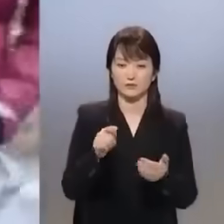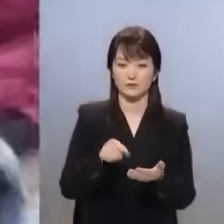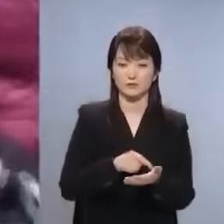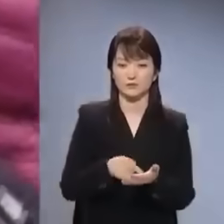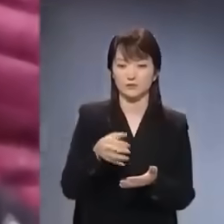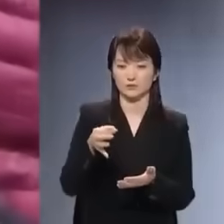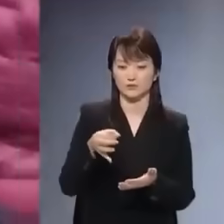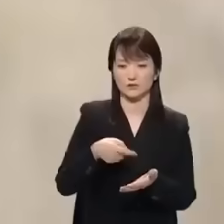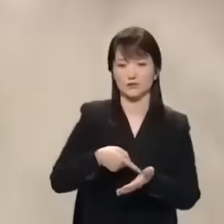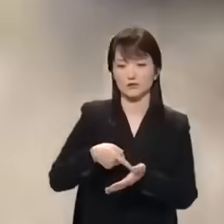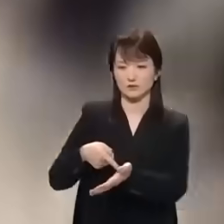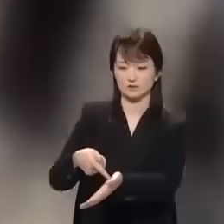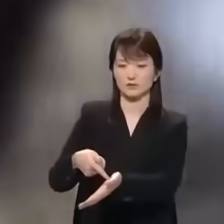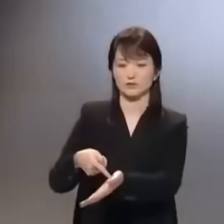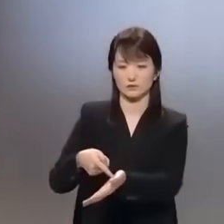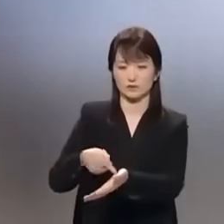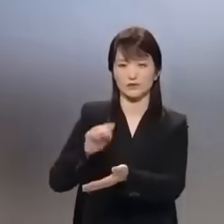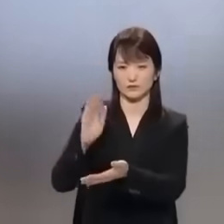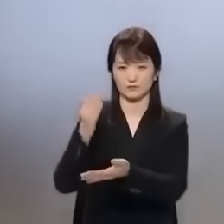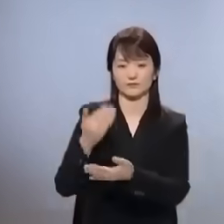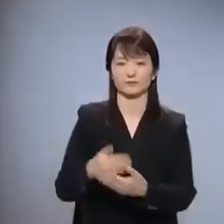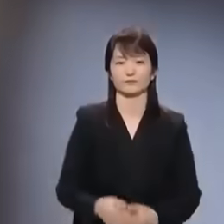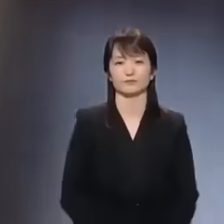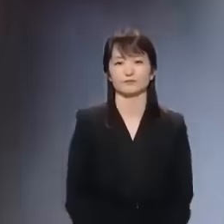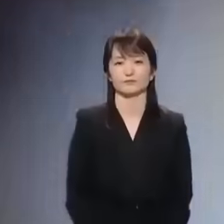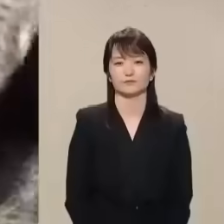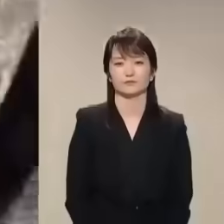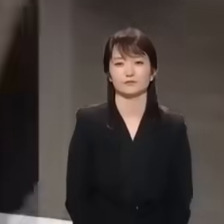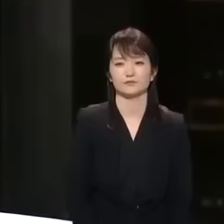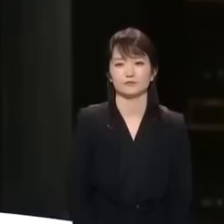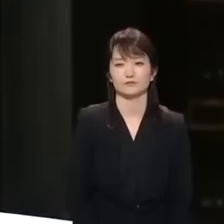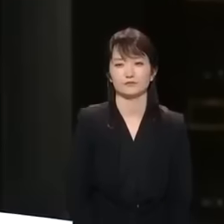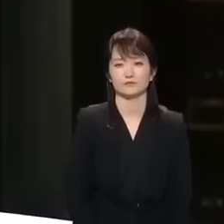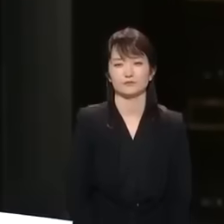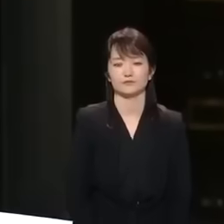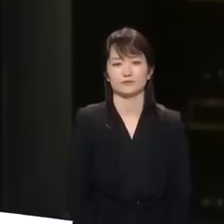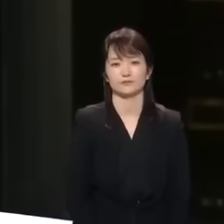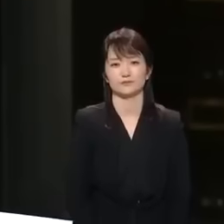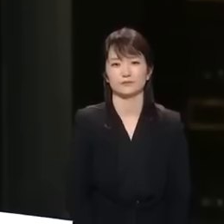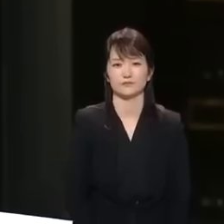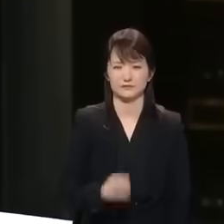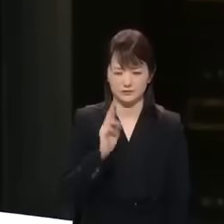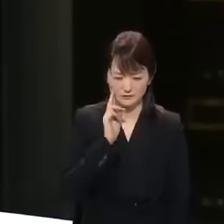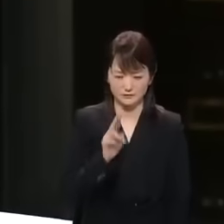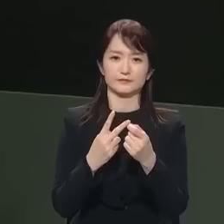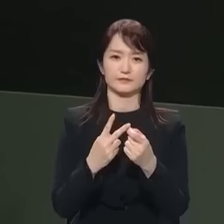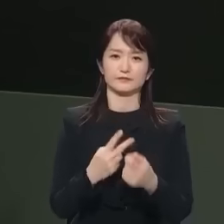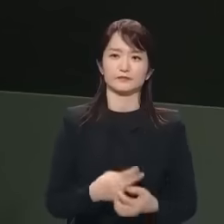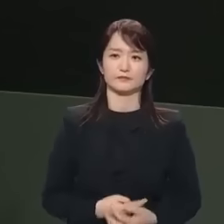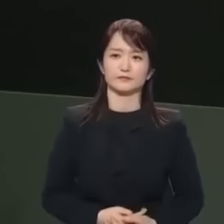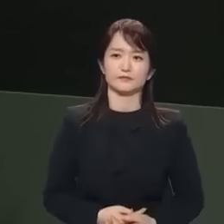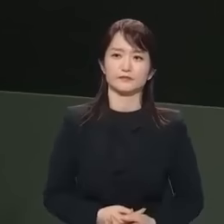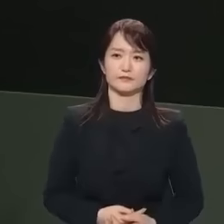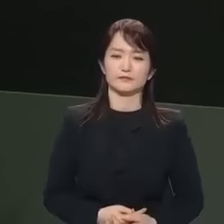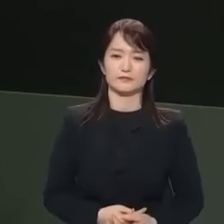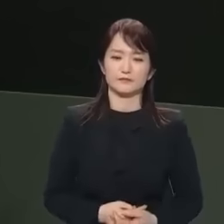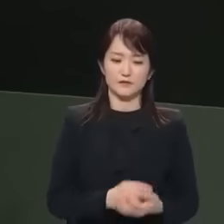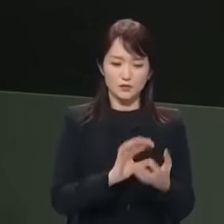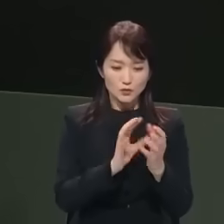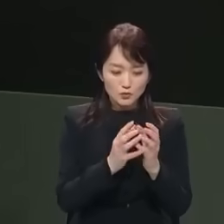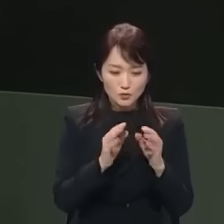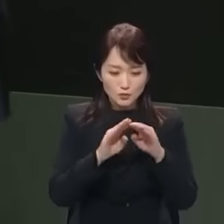청구가 좀 돼야 되는 상황이 아닌가 그렇게 보입니다 참 이건 좀 너무 좀 심각하네요 정말